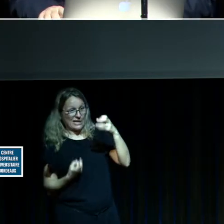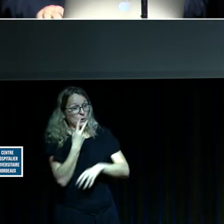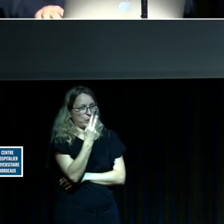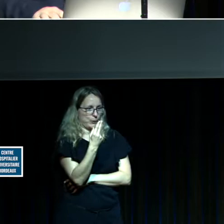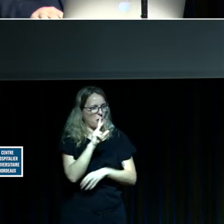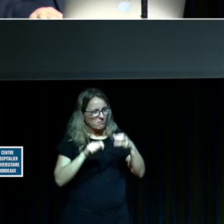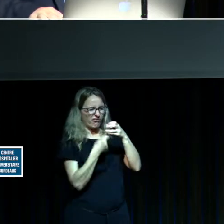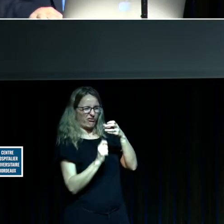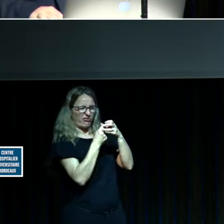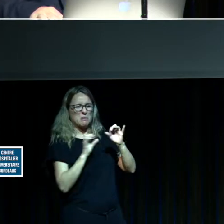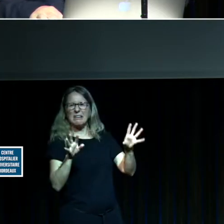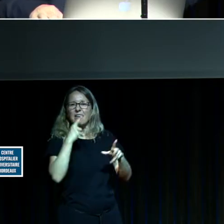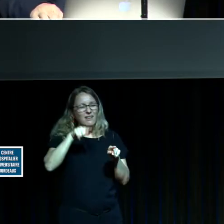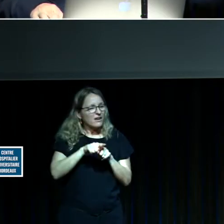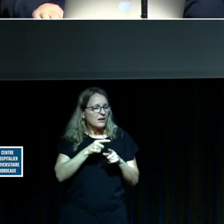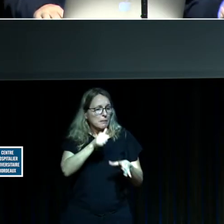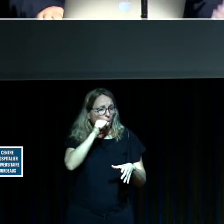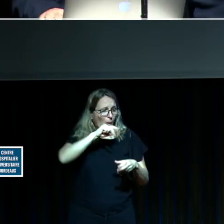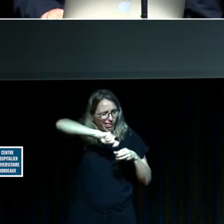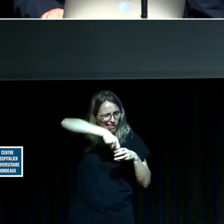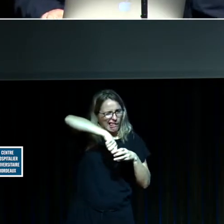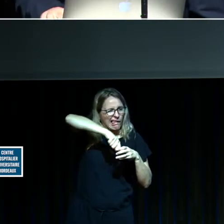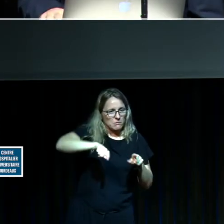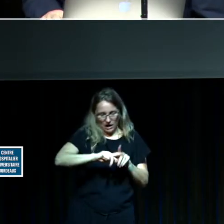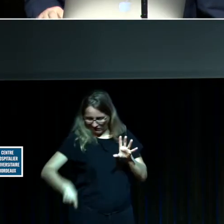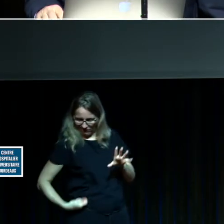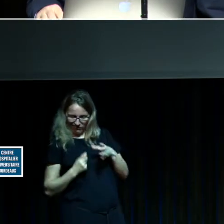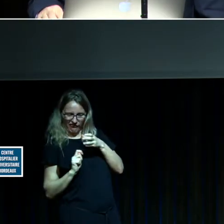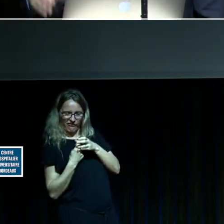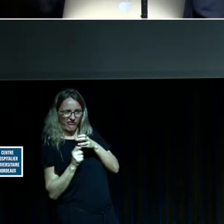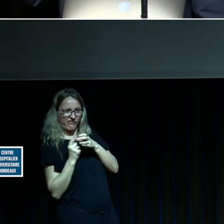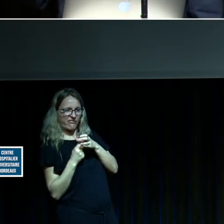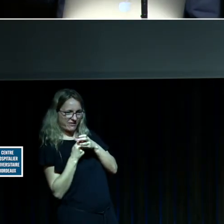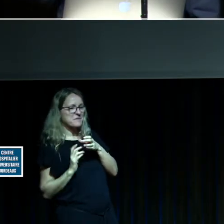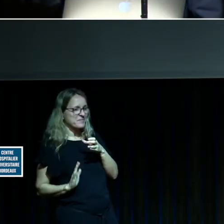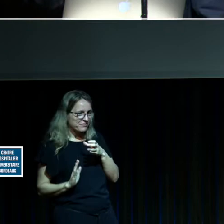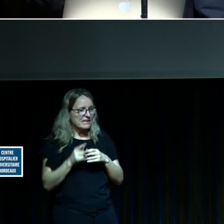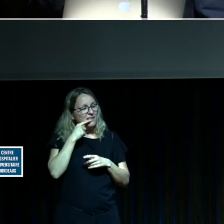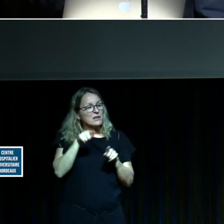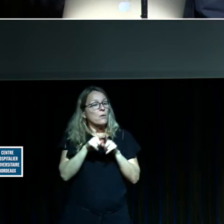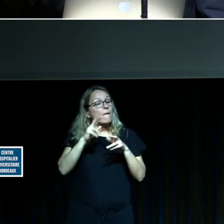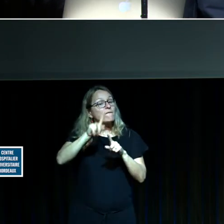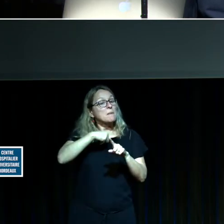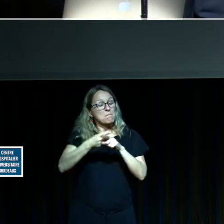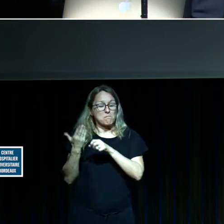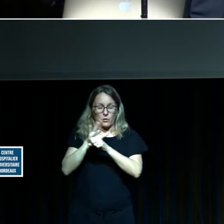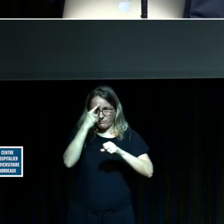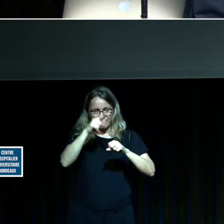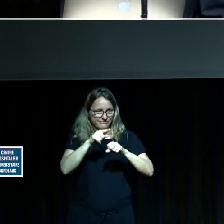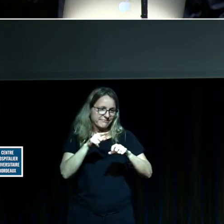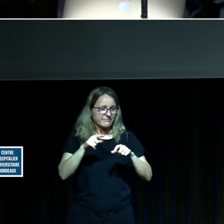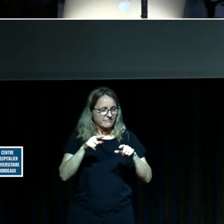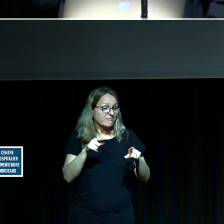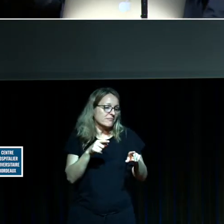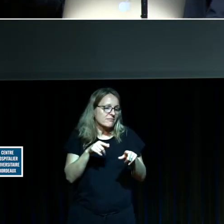Voilà. Donc le desktop, c'est pour les neurologues, les couvillons, c'est pour les neuroradiologues interventionnels. Alors c'est un petit film d'illustration qui va vous montrer,